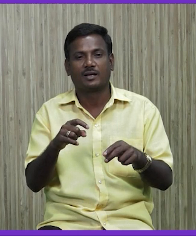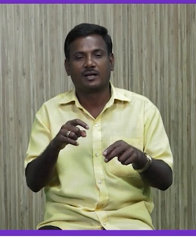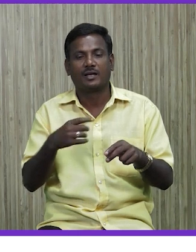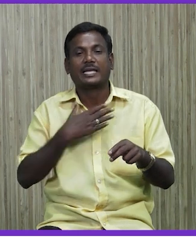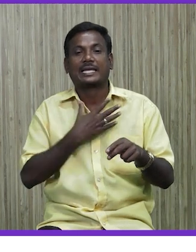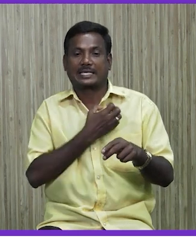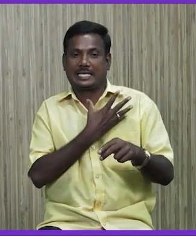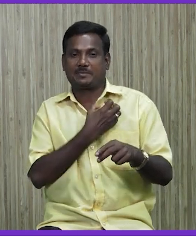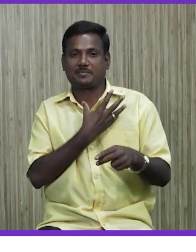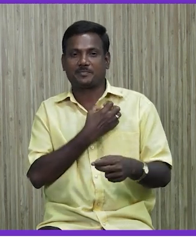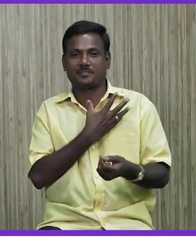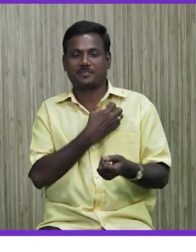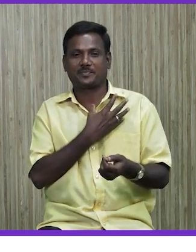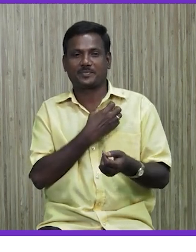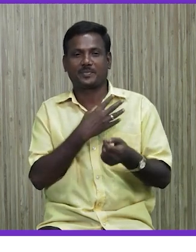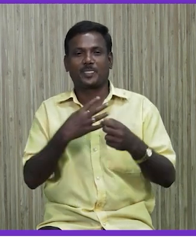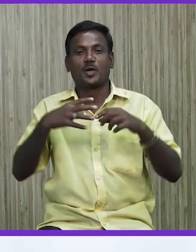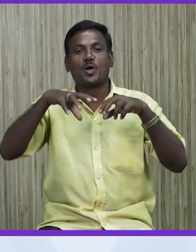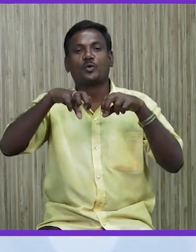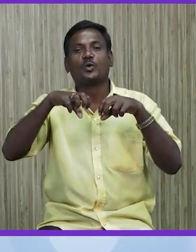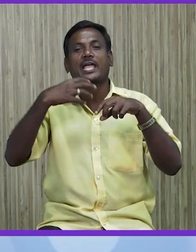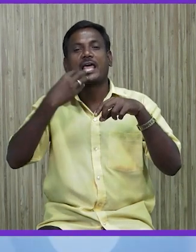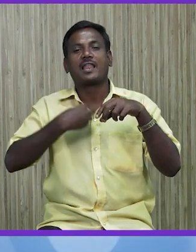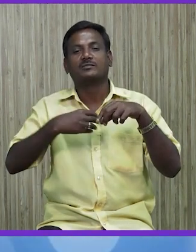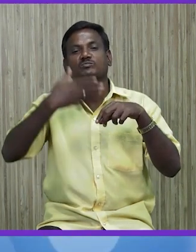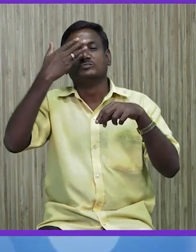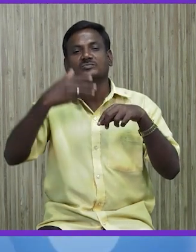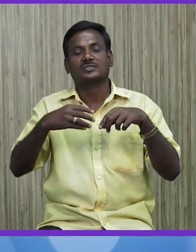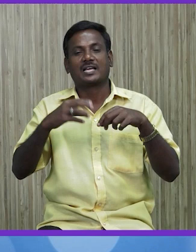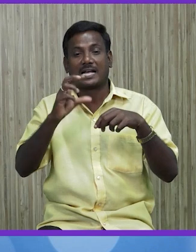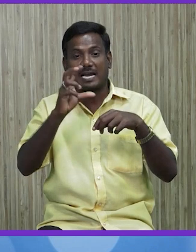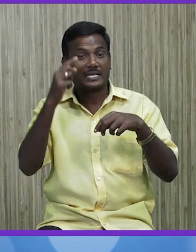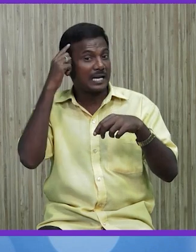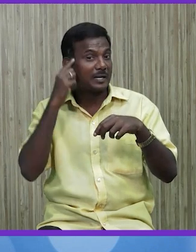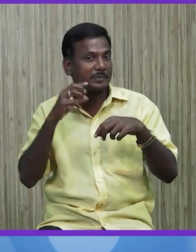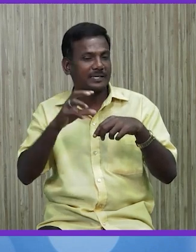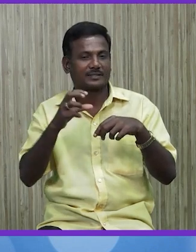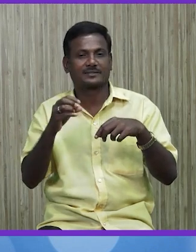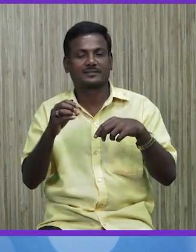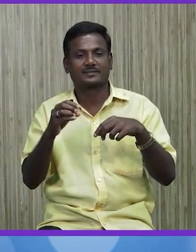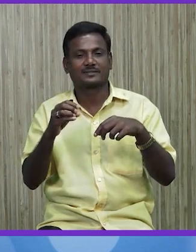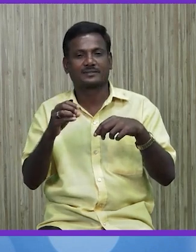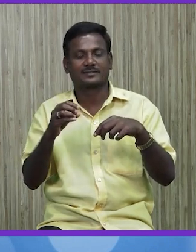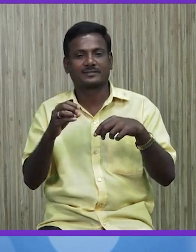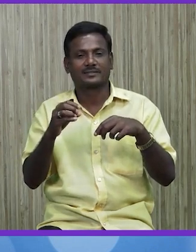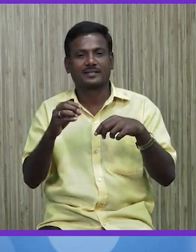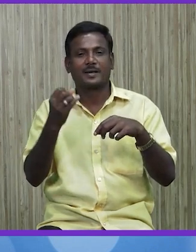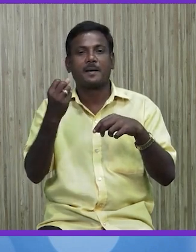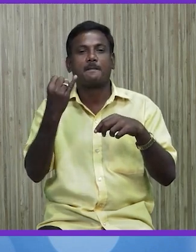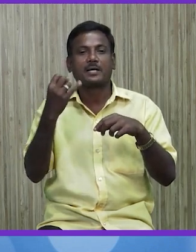இதையம் நுறையீரல் கல்லீரல்